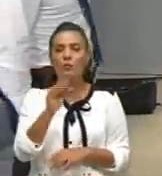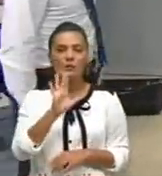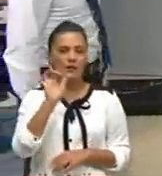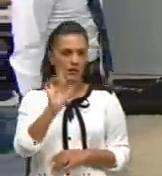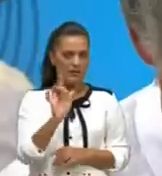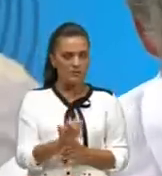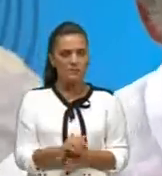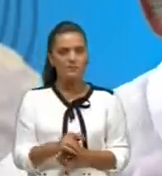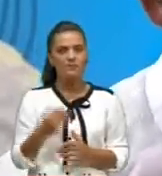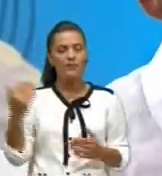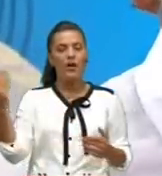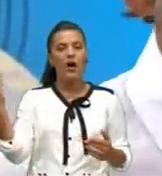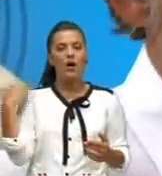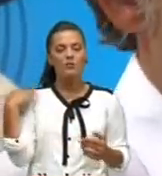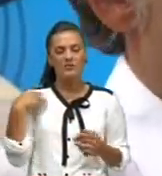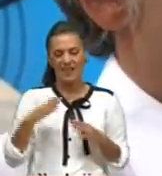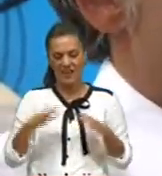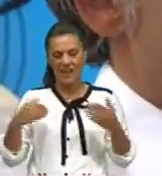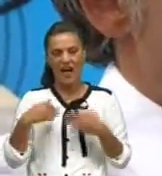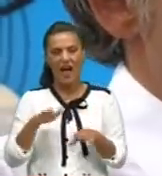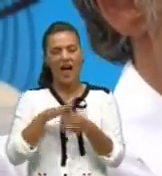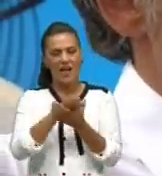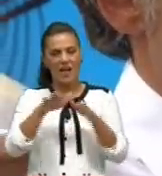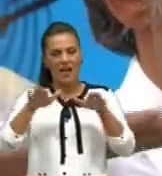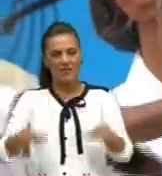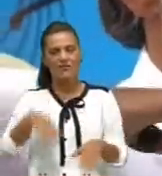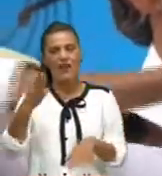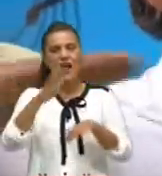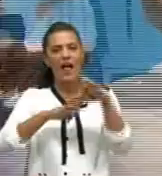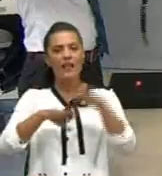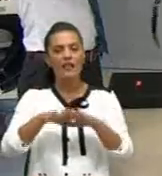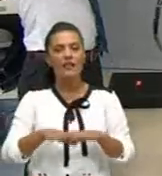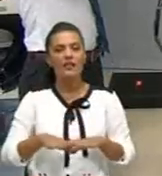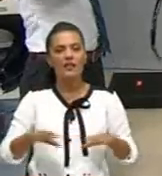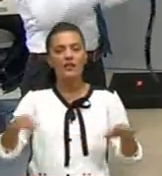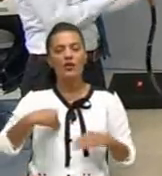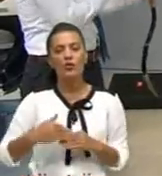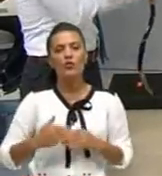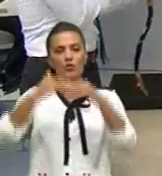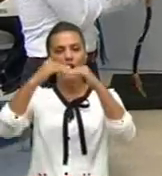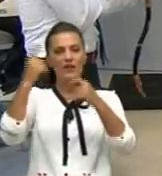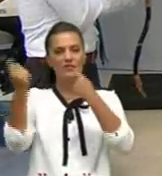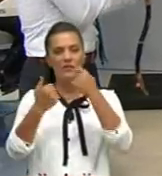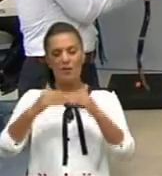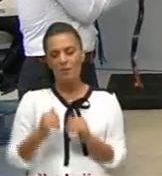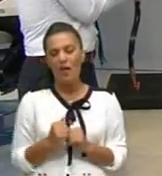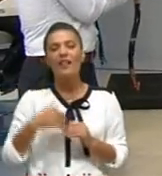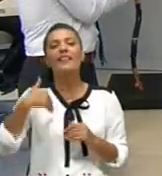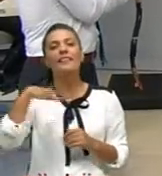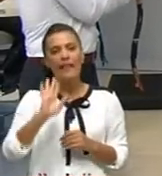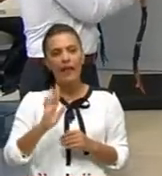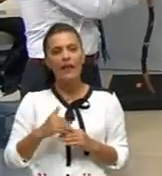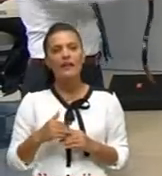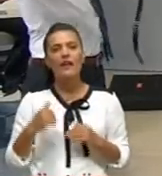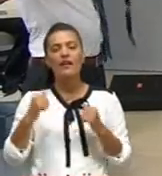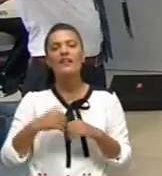Hı hı. Omuzlar kadar ayaklar açık. Evet. Sonra ellerimiz böyle yukarıdan. çalışıyoruz. Hı-hı. Yani böyle değil mesela. Şöyle değil